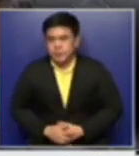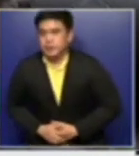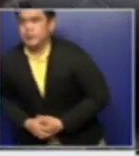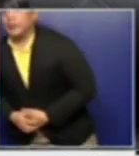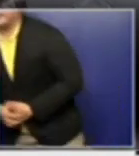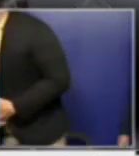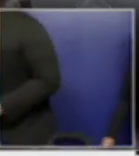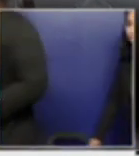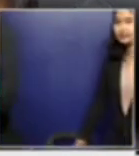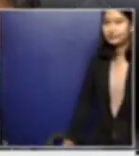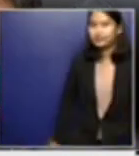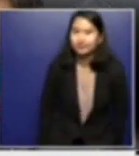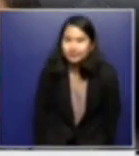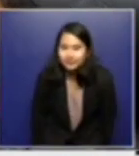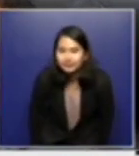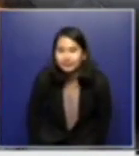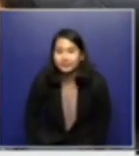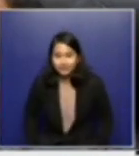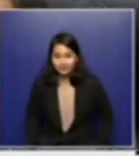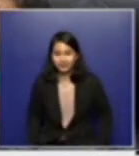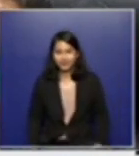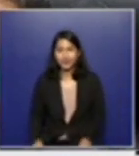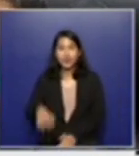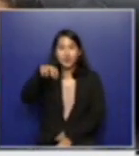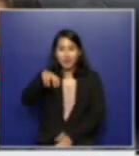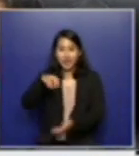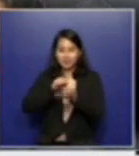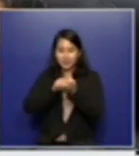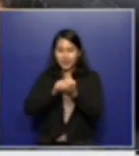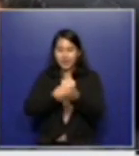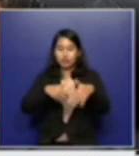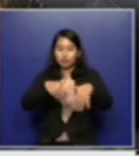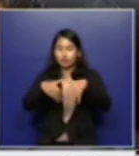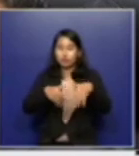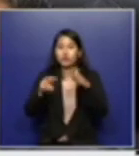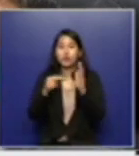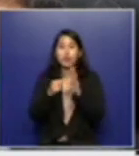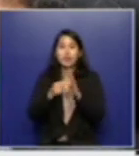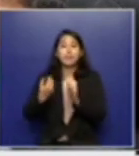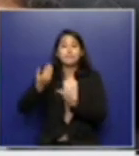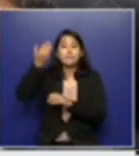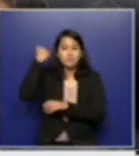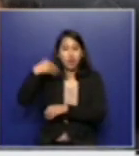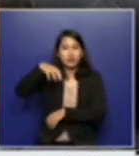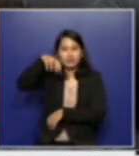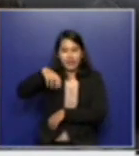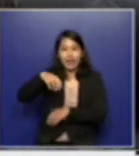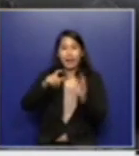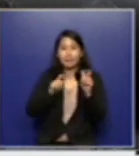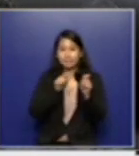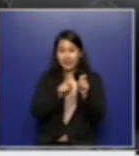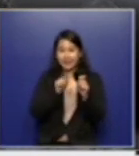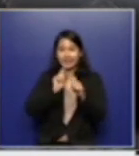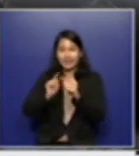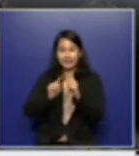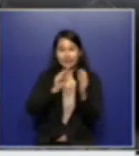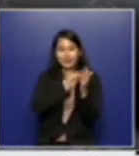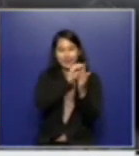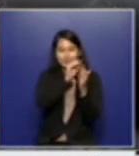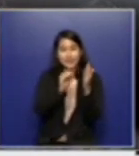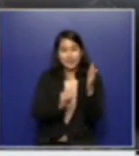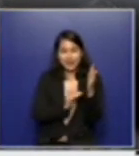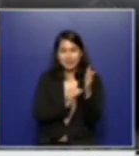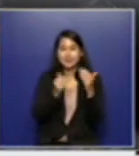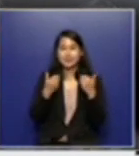ยงานที่ให้บริการพี่น้องประชาชนคือสำนักงานที่ดินที่เมื่อก่อนมีตั้งอยู่ทุกอำเภอแต่ปัจจุบัน